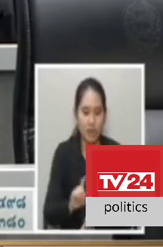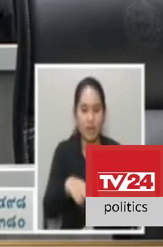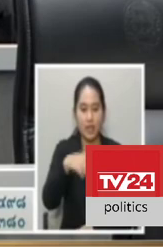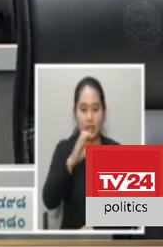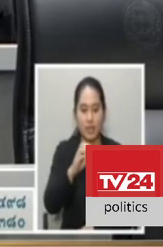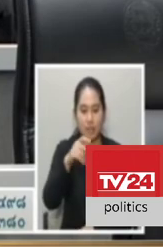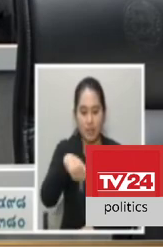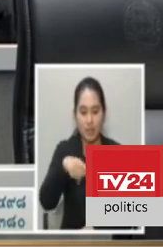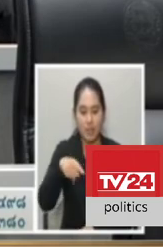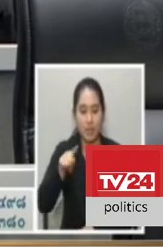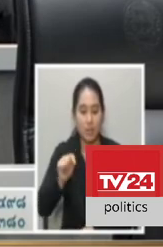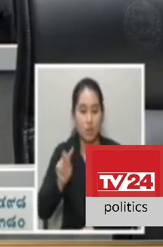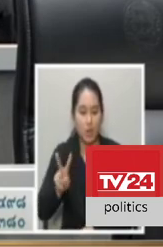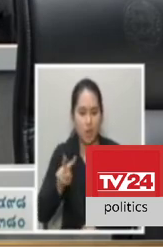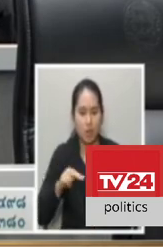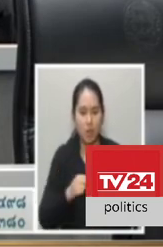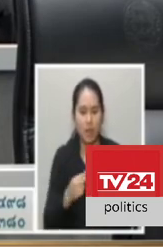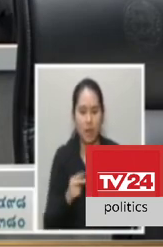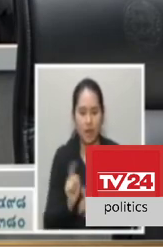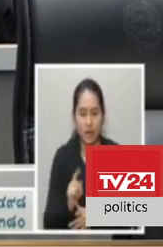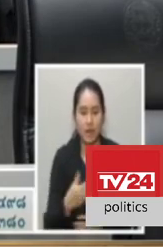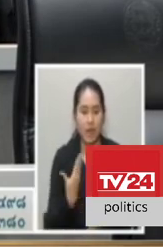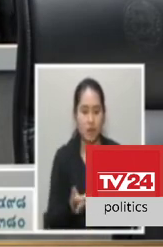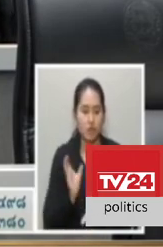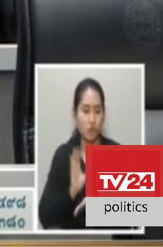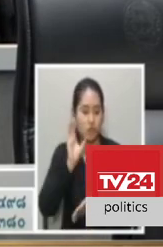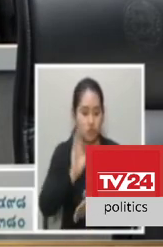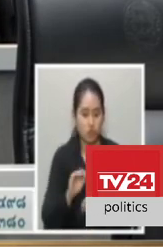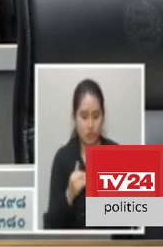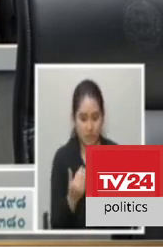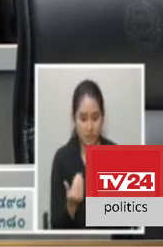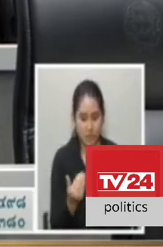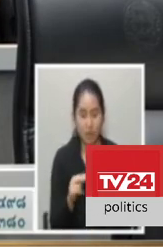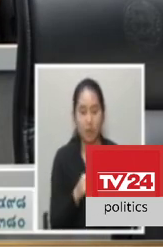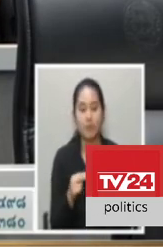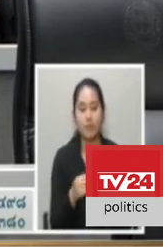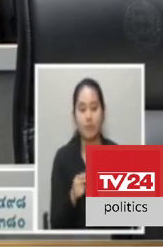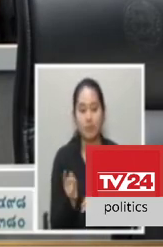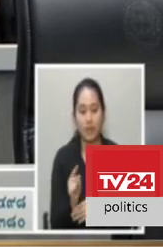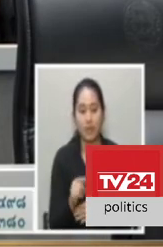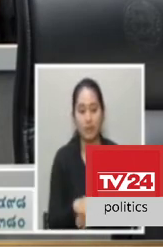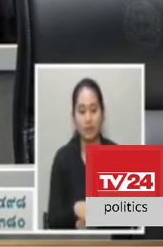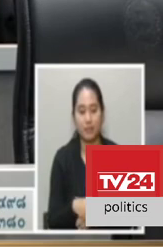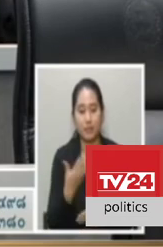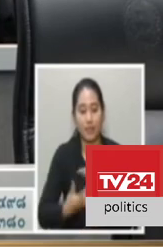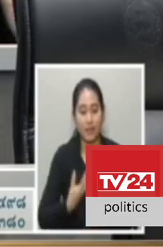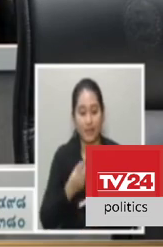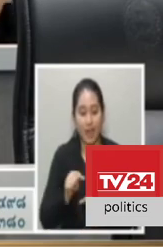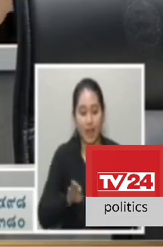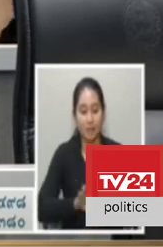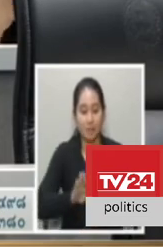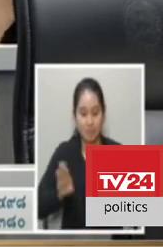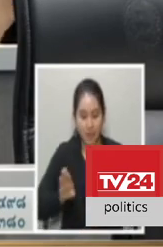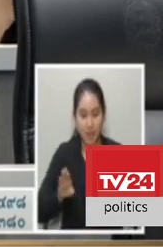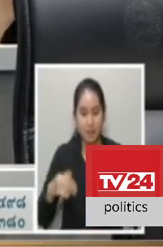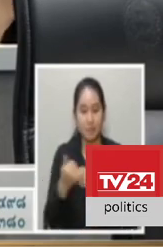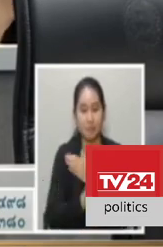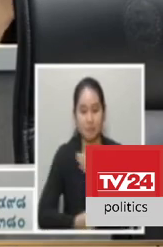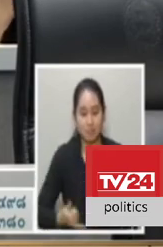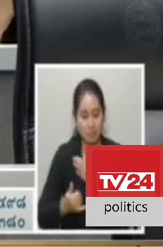CPTPPซึ่งเท่ากับว่าการลงทุนครั้งนี้เป็นการลงทุนเพื่อจะเปิดตลาดกับประเทศเม็กซิโกเพียงแค่ประเทศเดีย